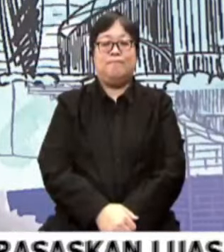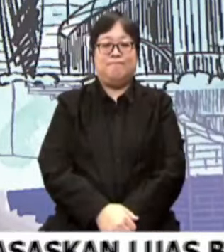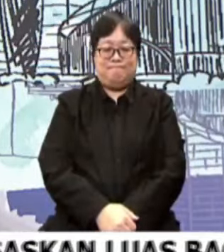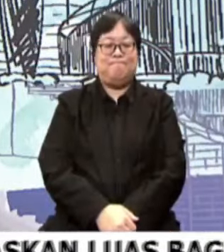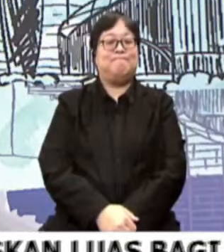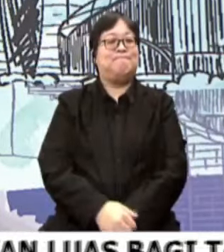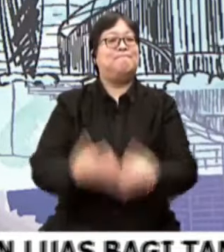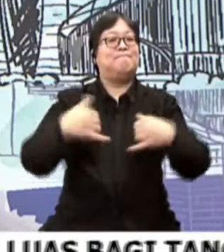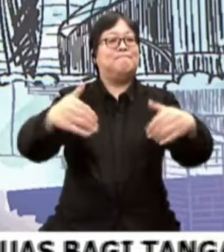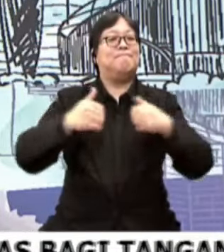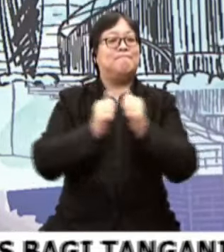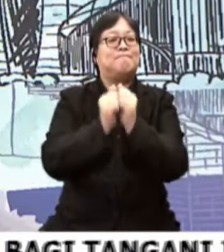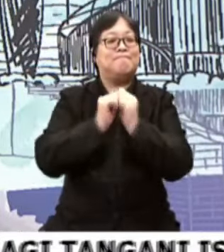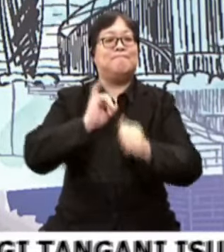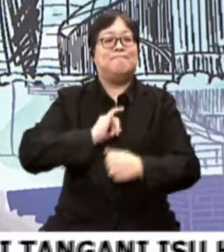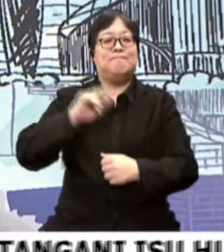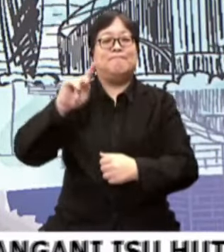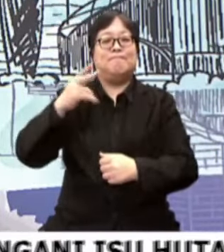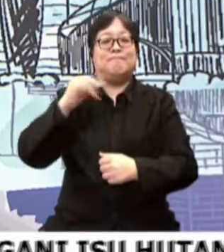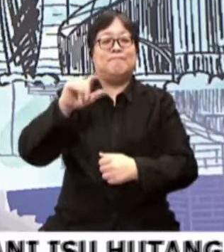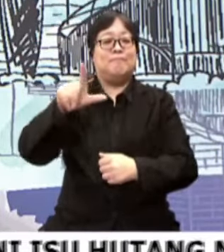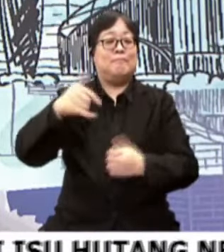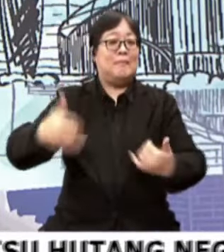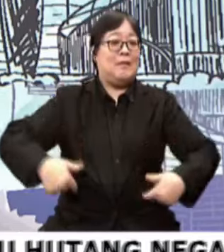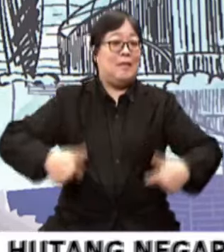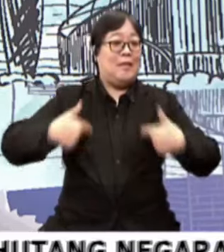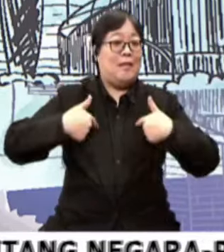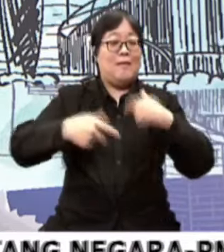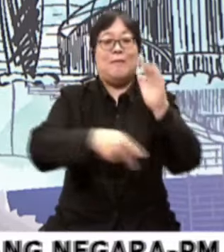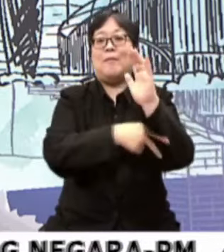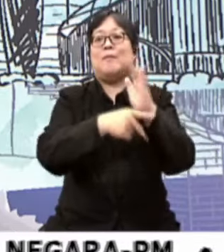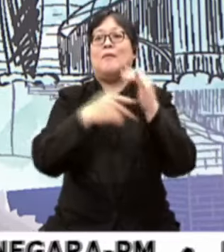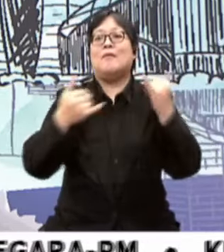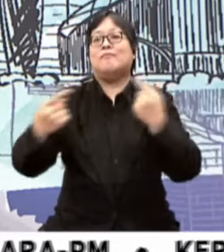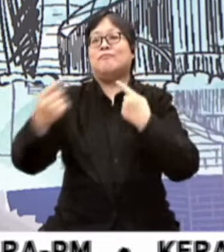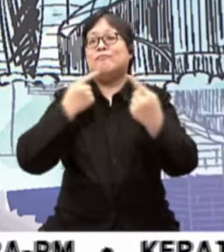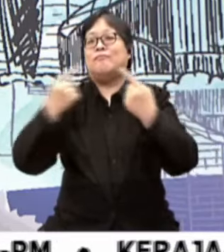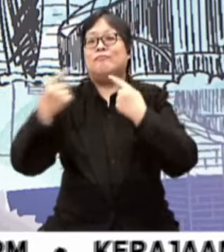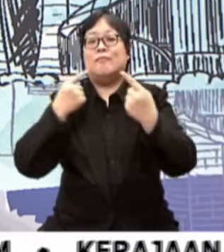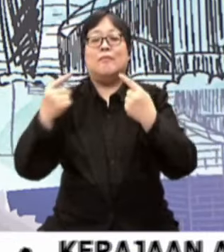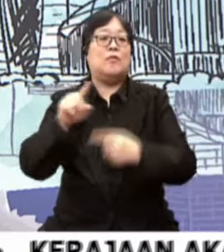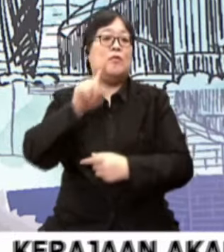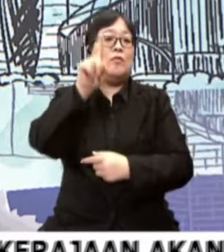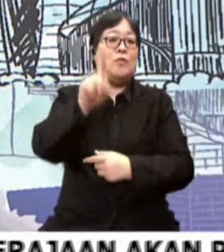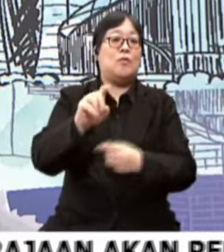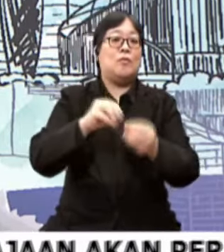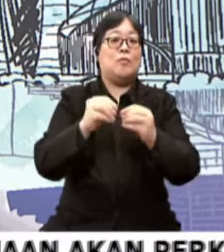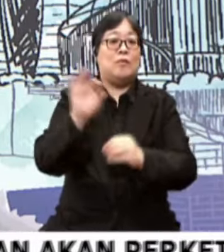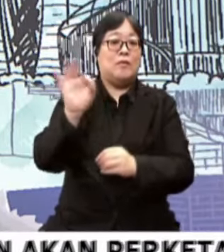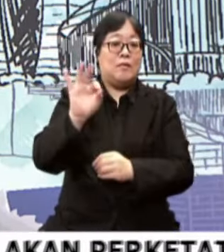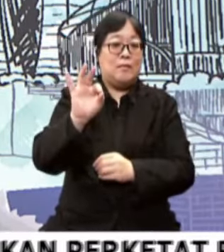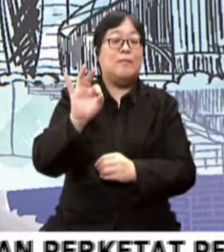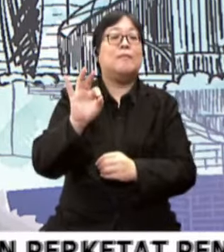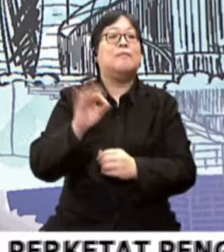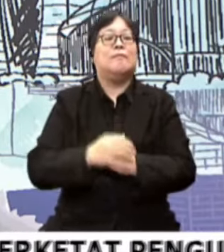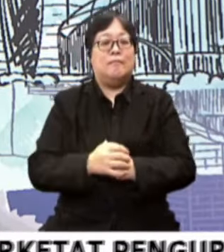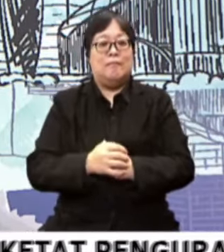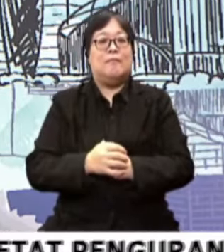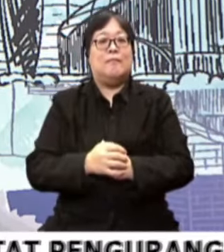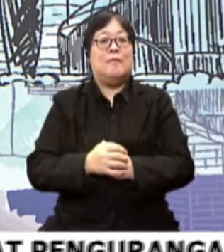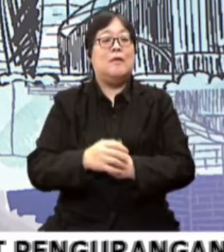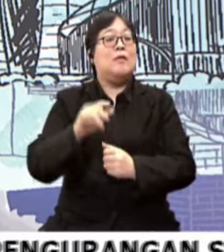baik Masih bersama saya ini bagi sesi soal jawab lisan soal dan yang ke-9 daripada to bro